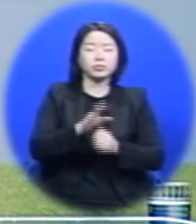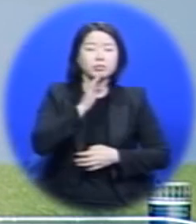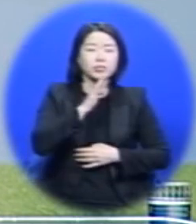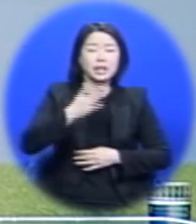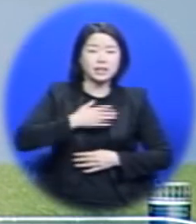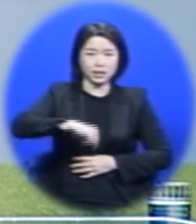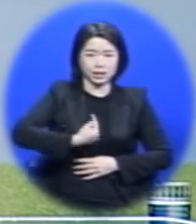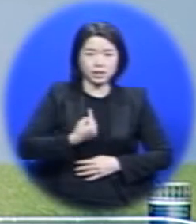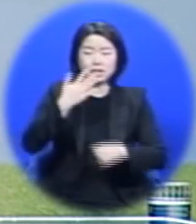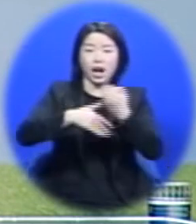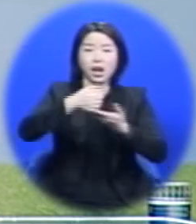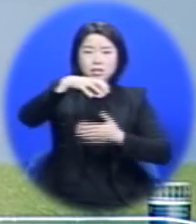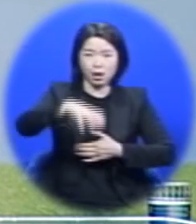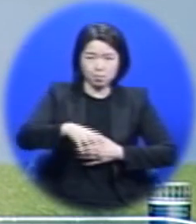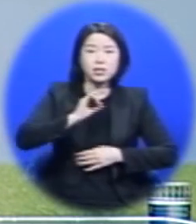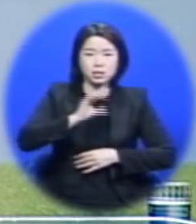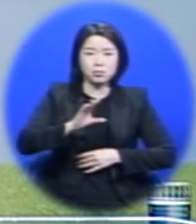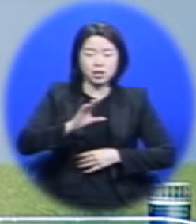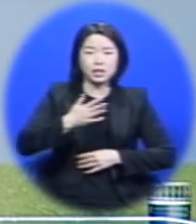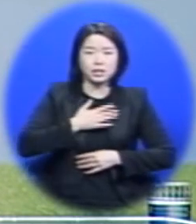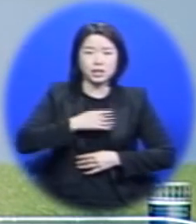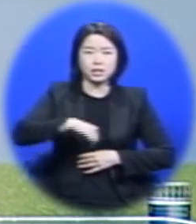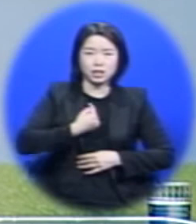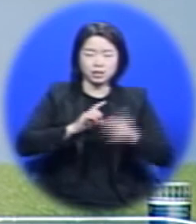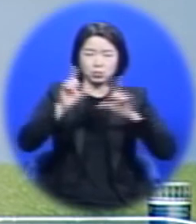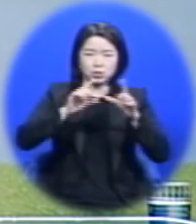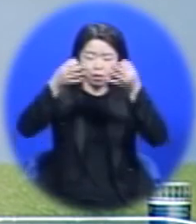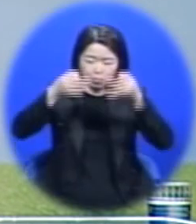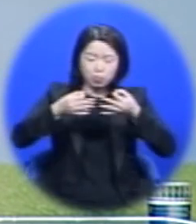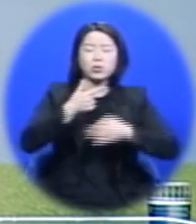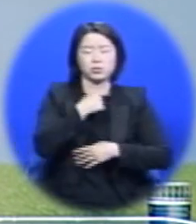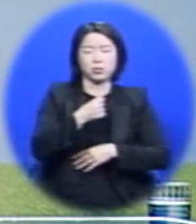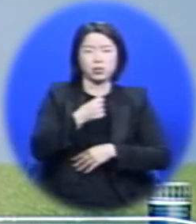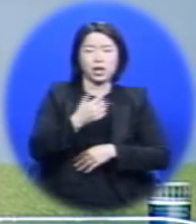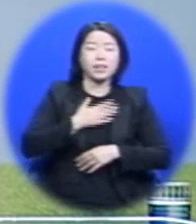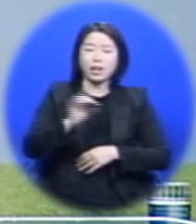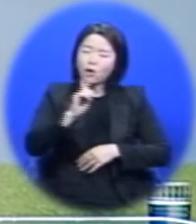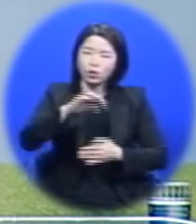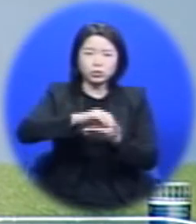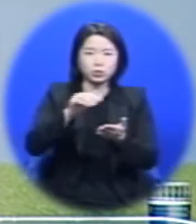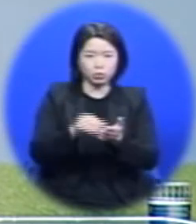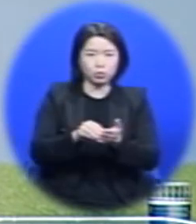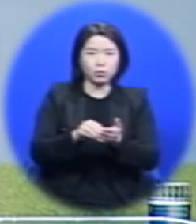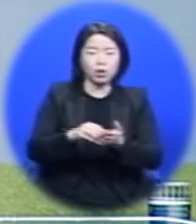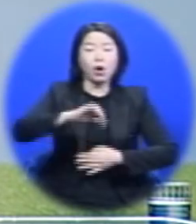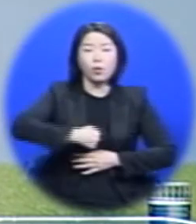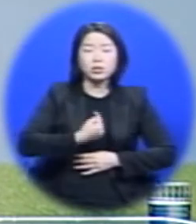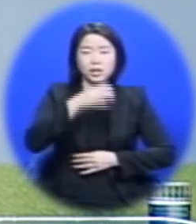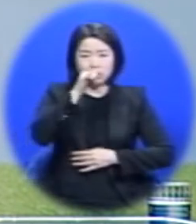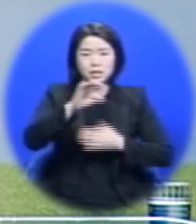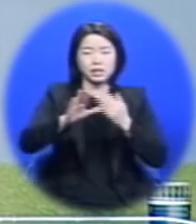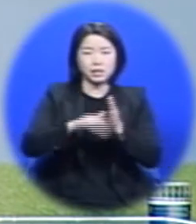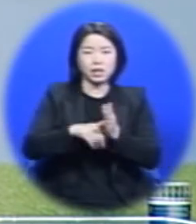정말 저 자신을 하나님 앞에서만 저 자신의 모습으로 보고 싶었어요. 나는 어느 정도로 혼자 있을 때